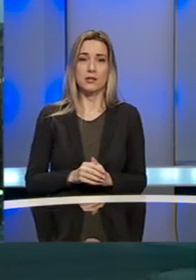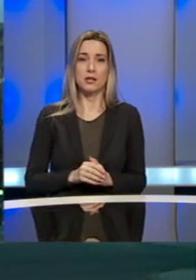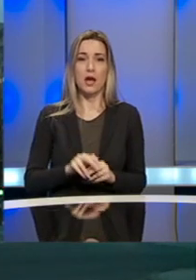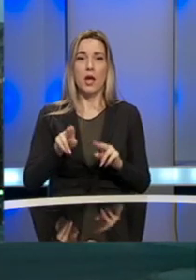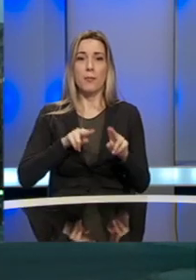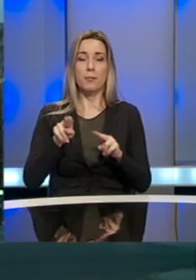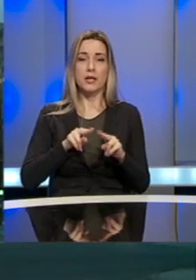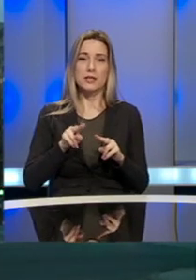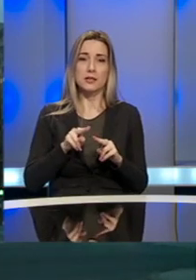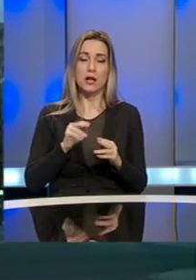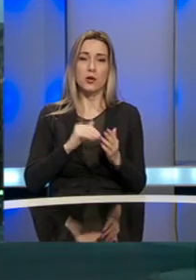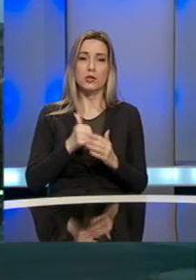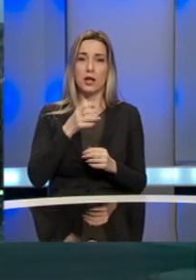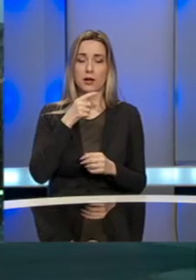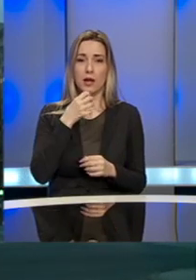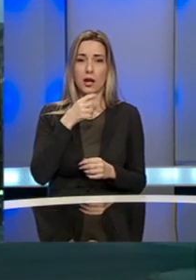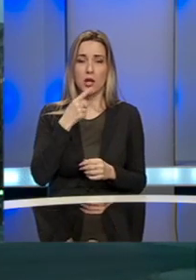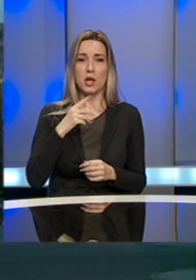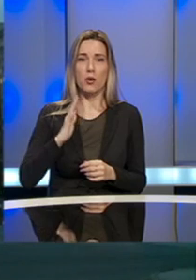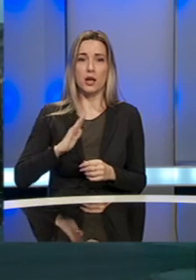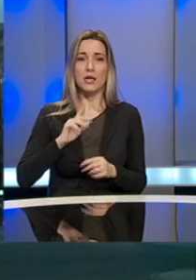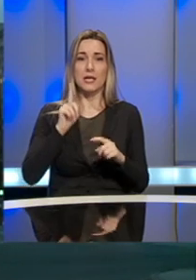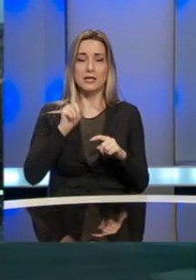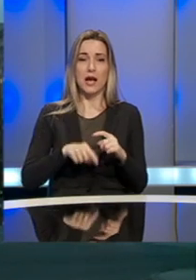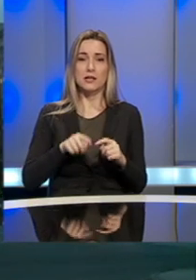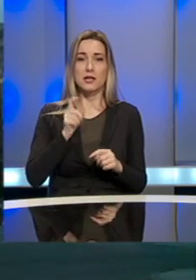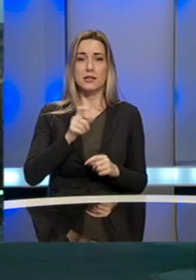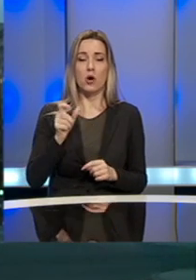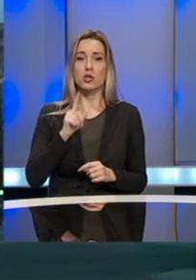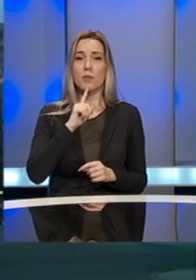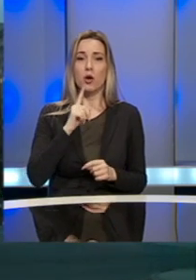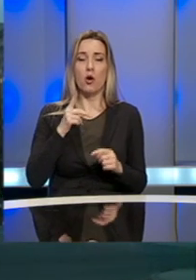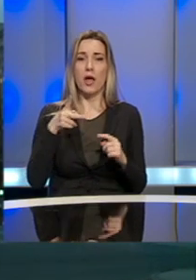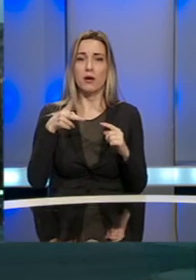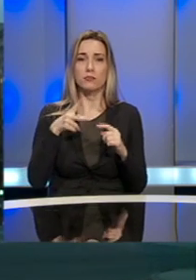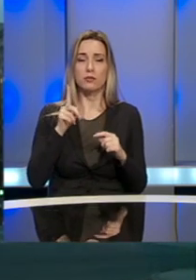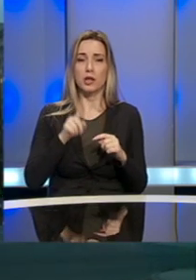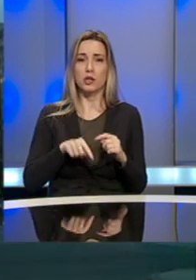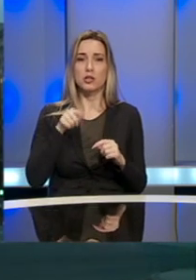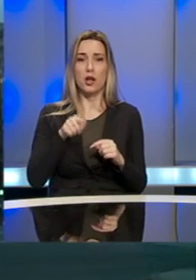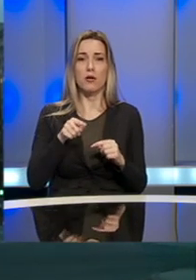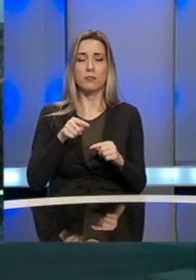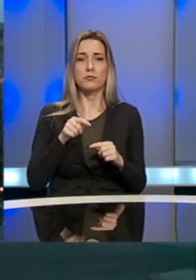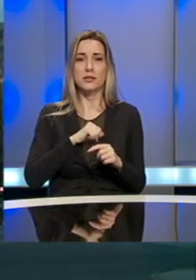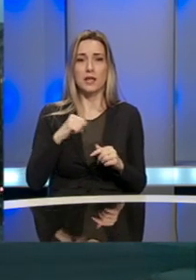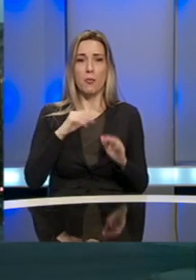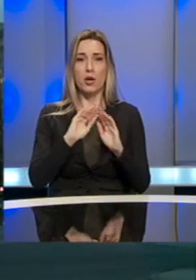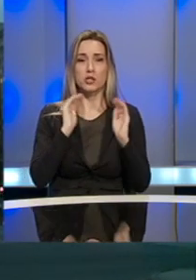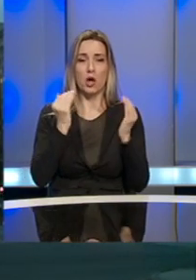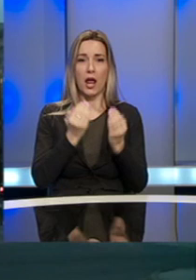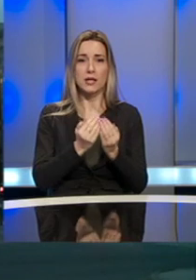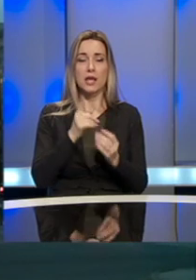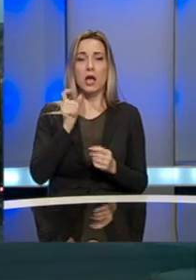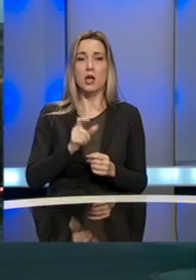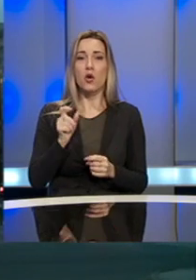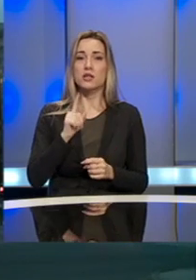Ministre, samo da još kažemo građanima, dakle, sankcije za osobe koje krše ove proces samoizolacije, ali i za